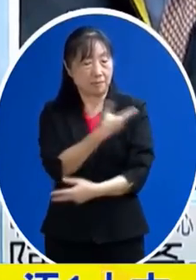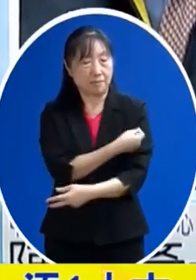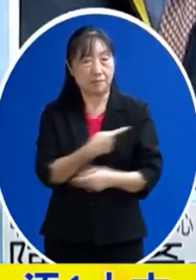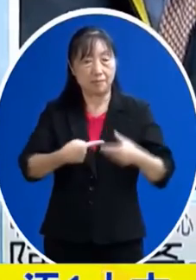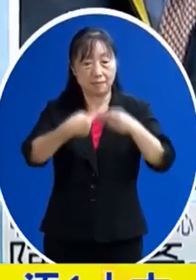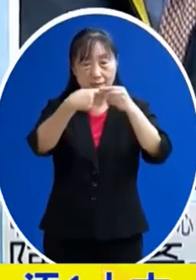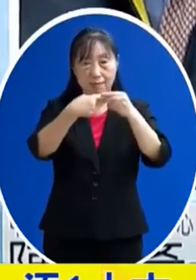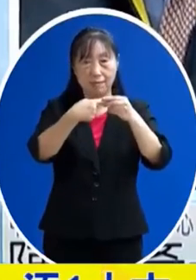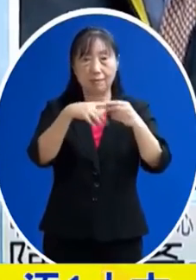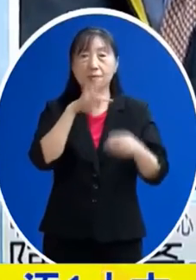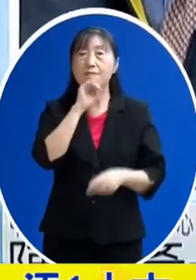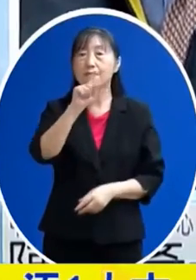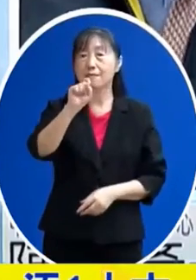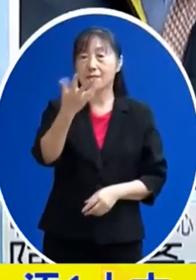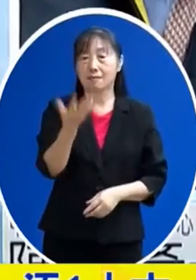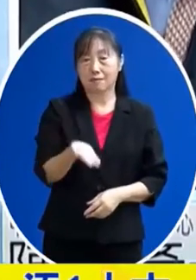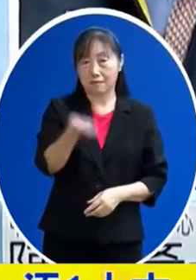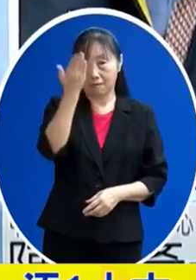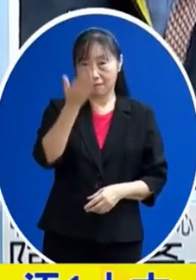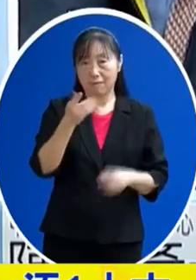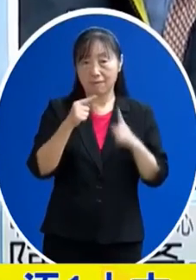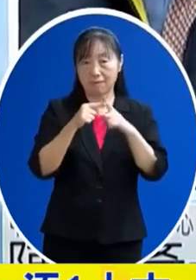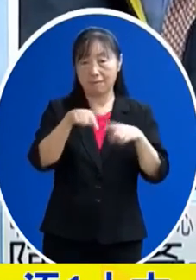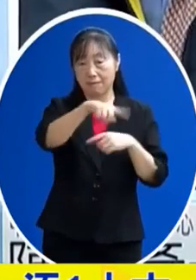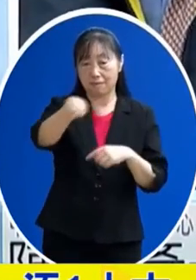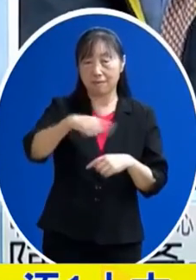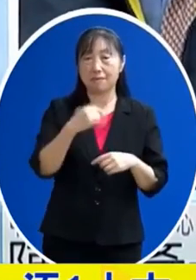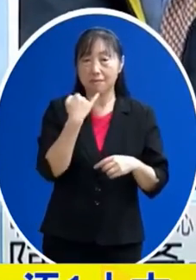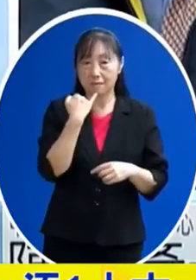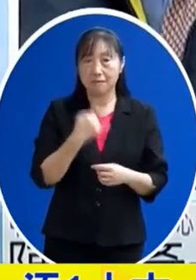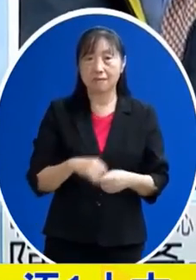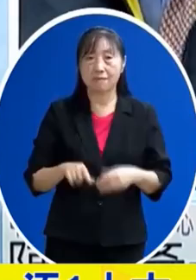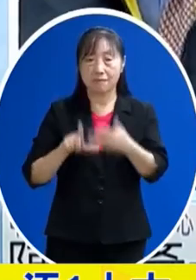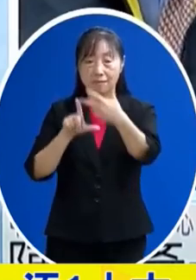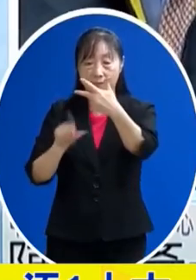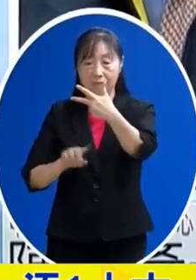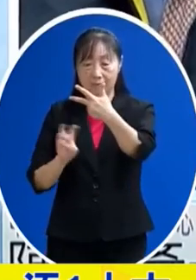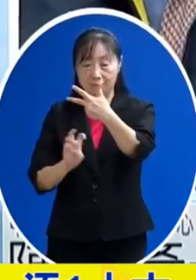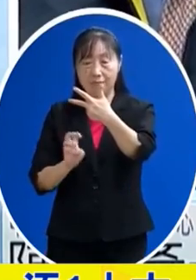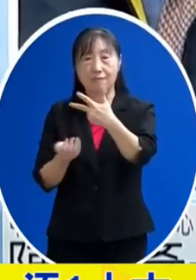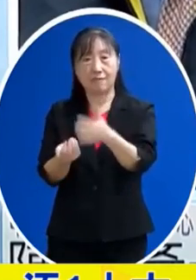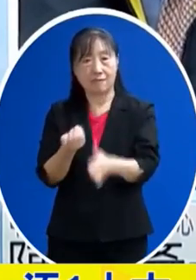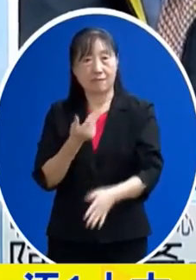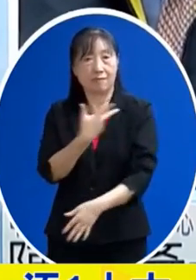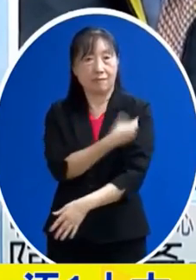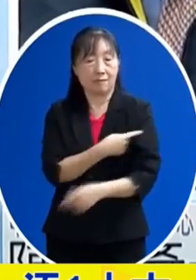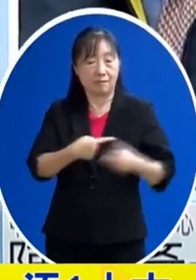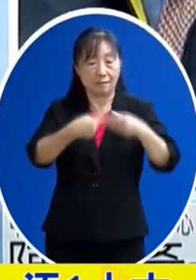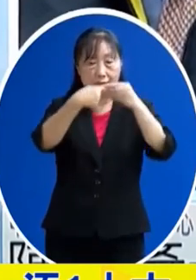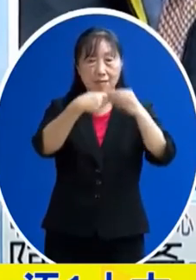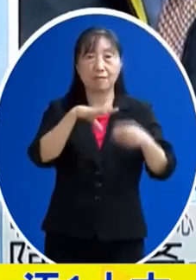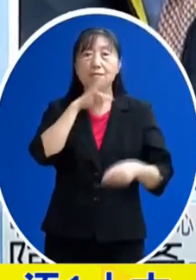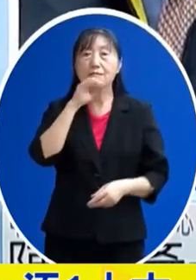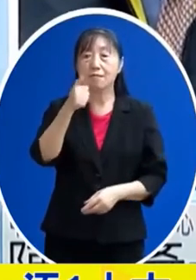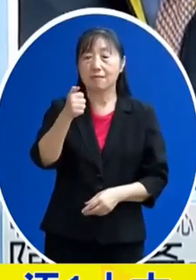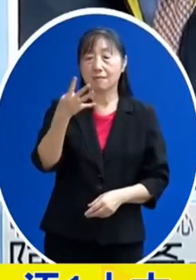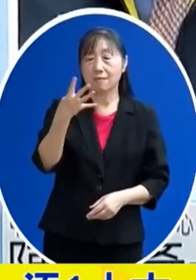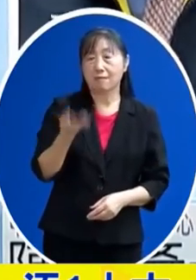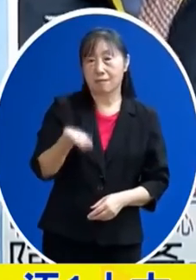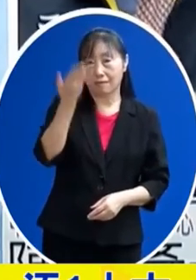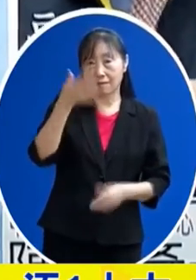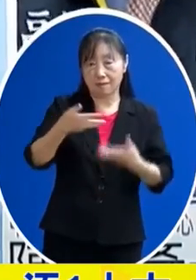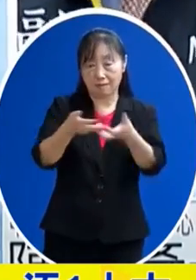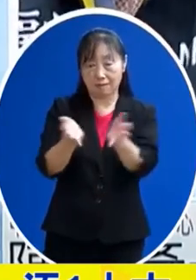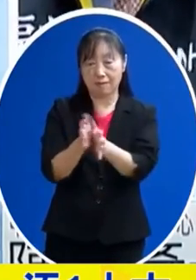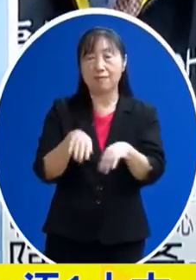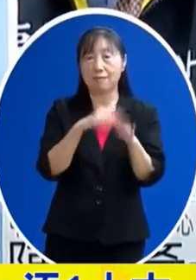种第一剂的18岁以上的民众，另外是7月30以前已接种第一剂的54岁以上的